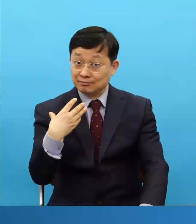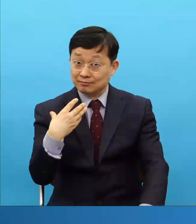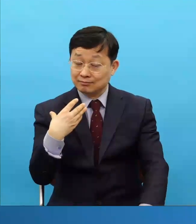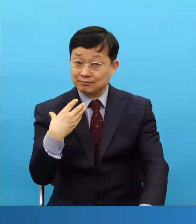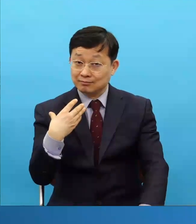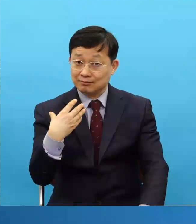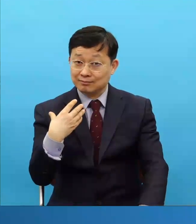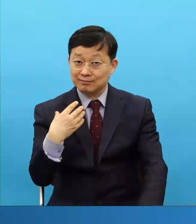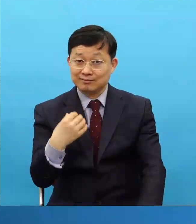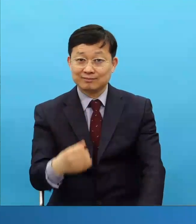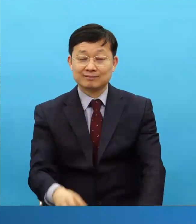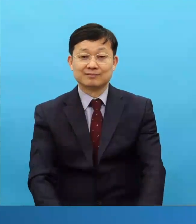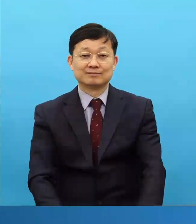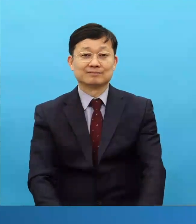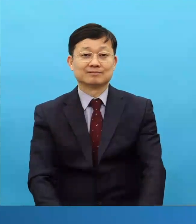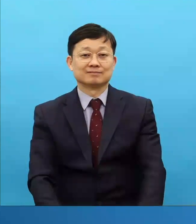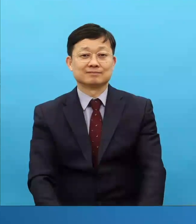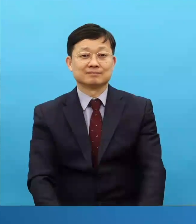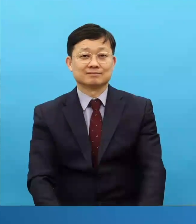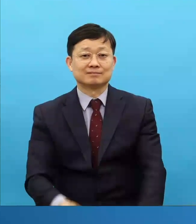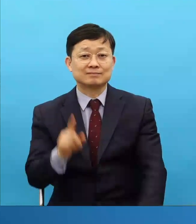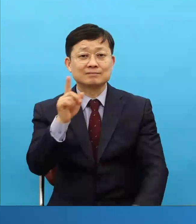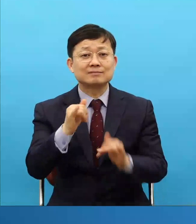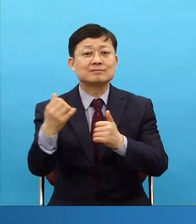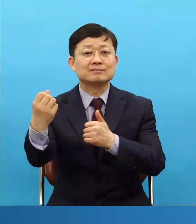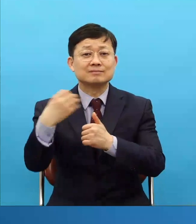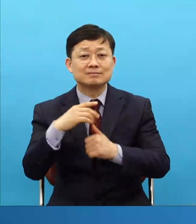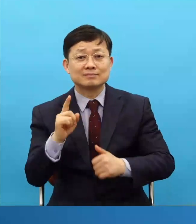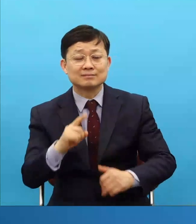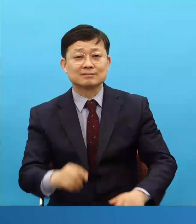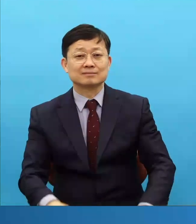even know how it happened. 어떤 분이 그런 이야기 해요. And one person said,